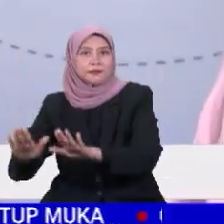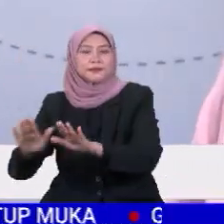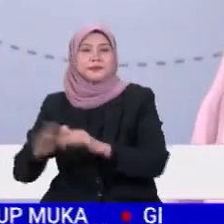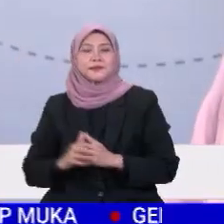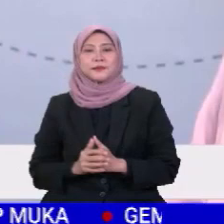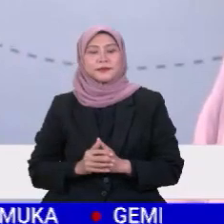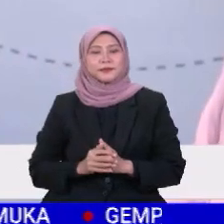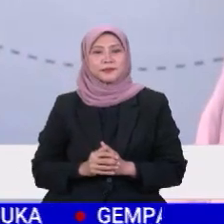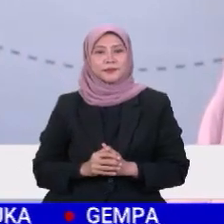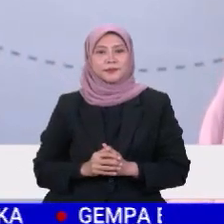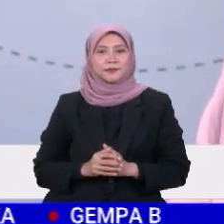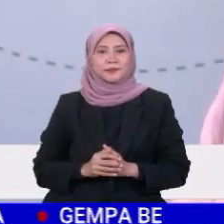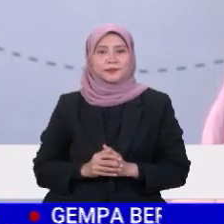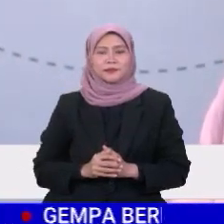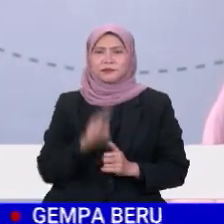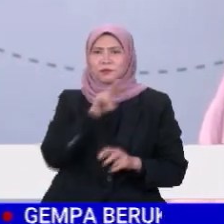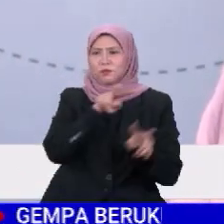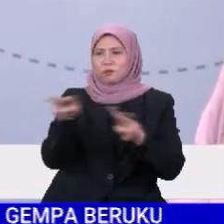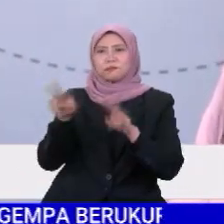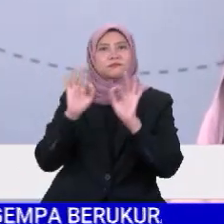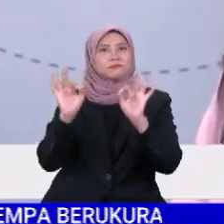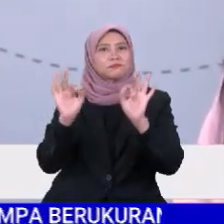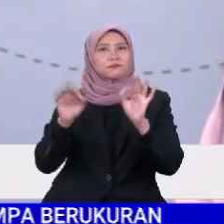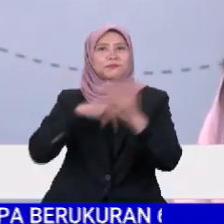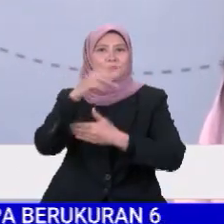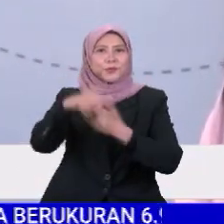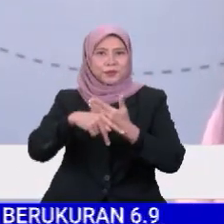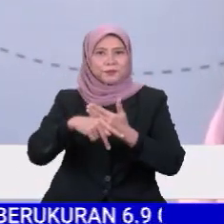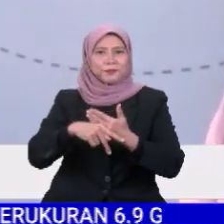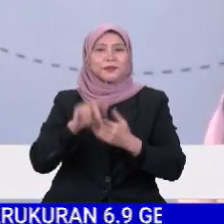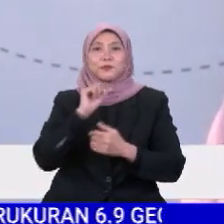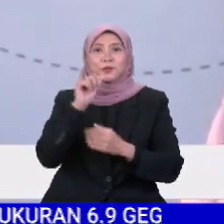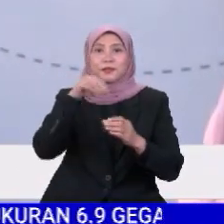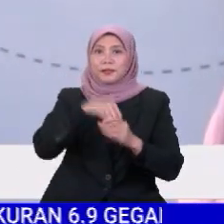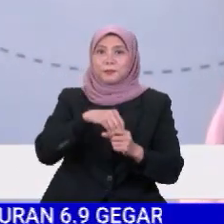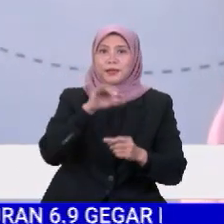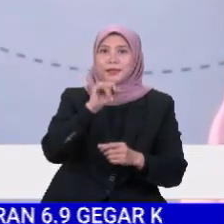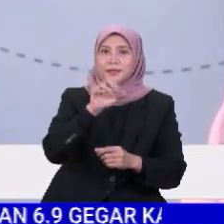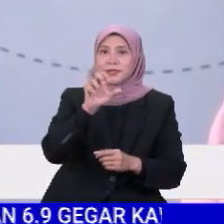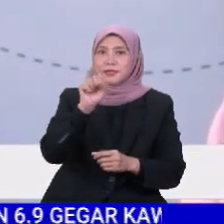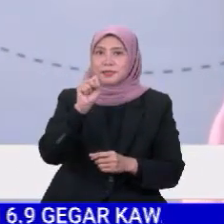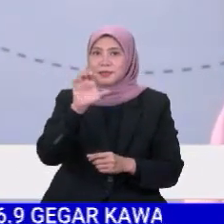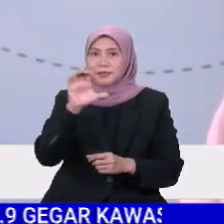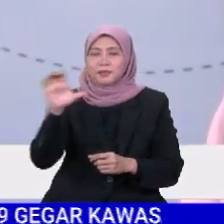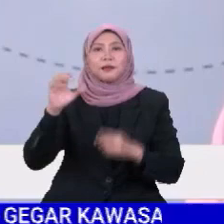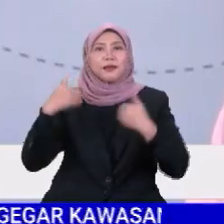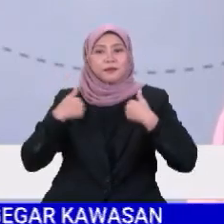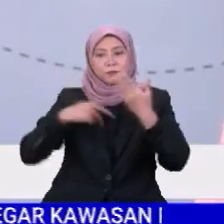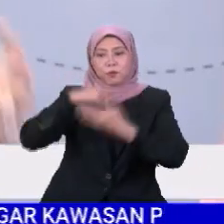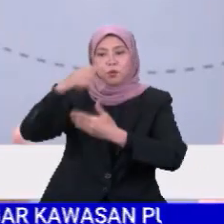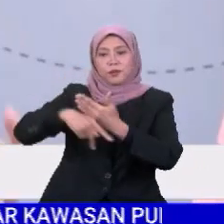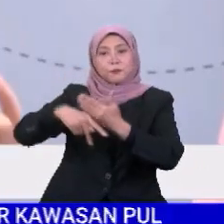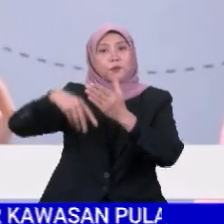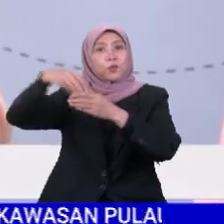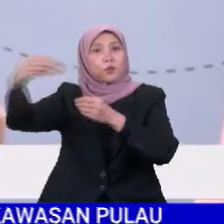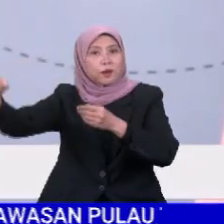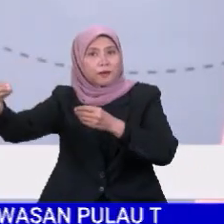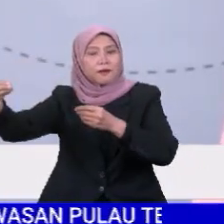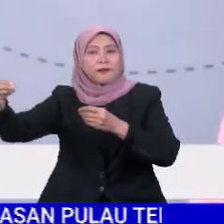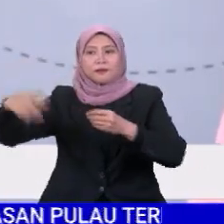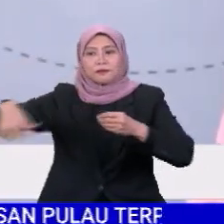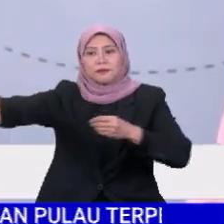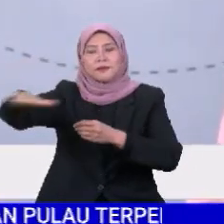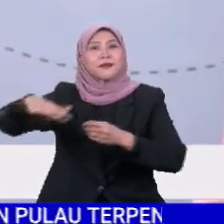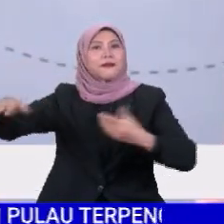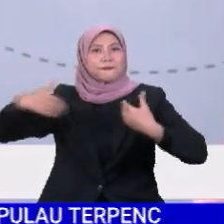Dan sangat menarik programnya. Sebenarnya bukan saja di dalam SICC tetapi juga kita ada outreach program di luar daripada bangunan ini